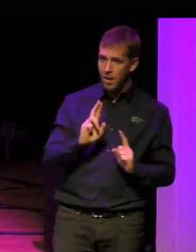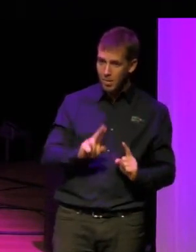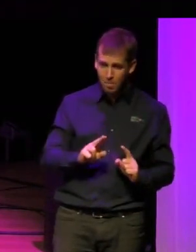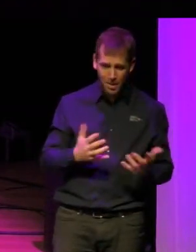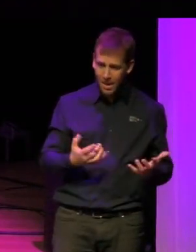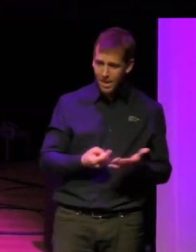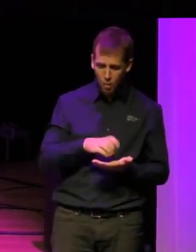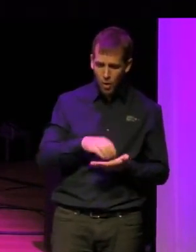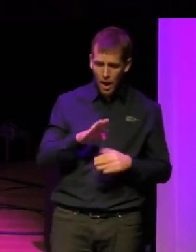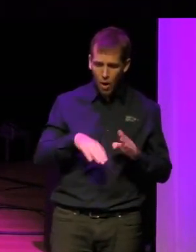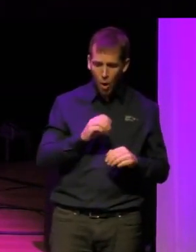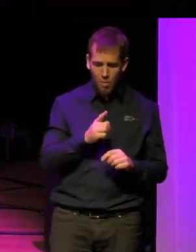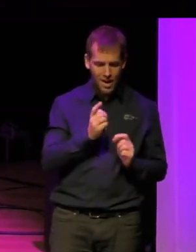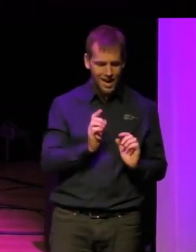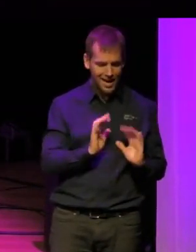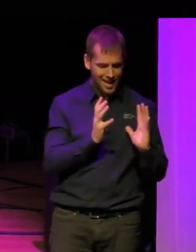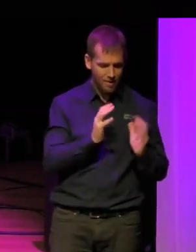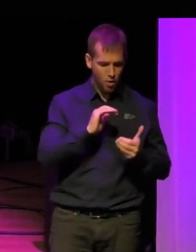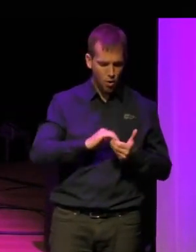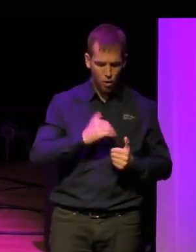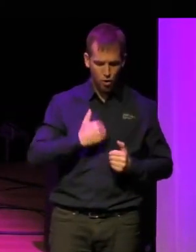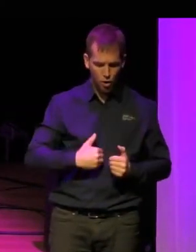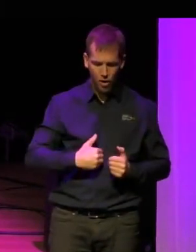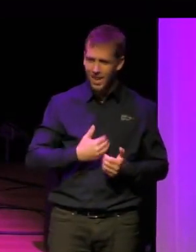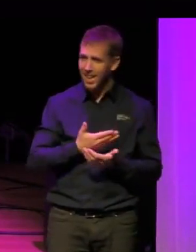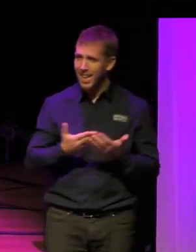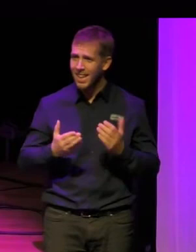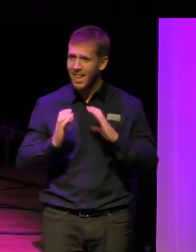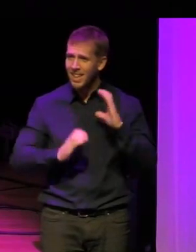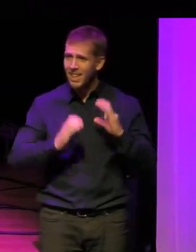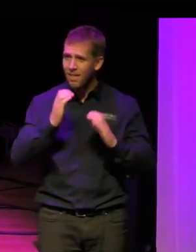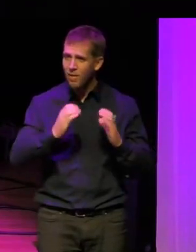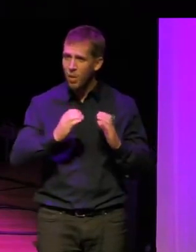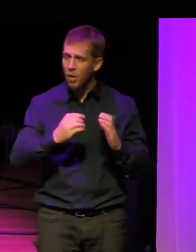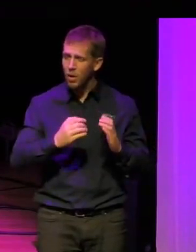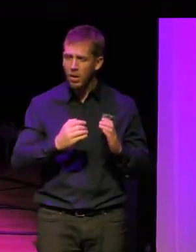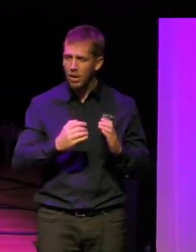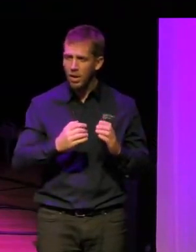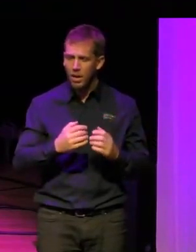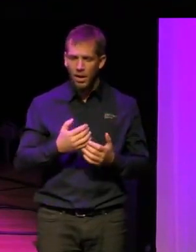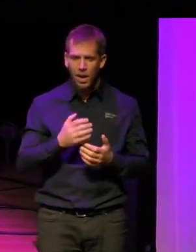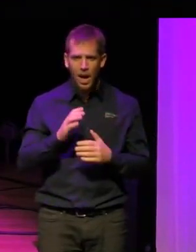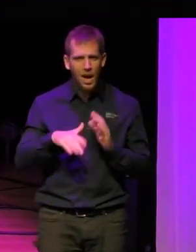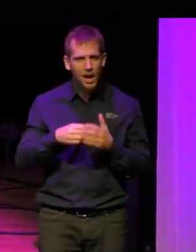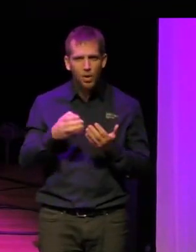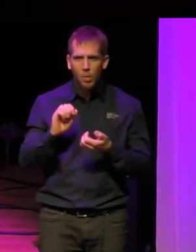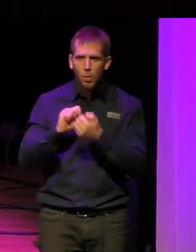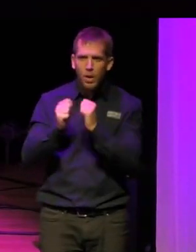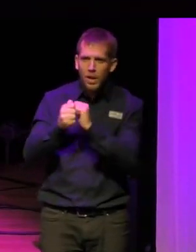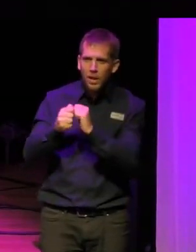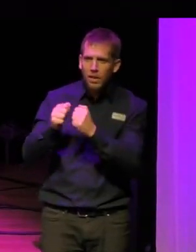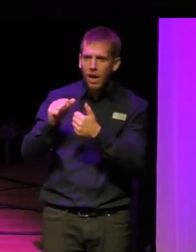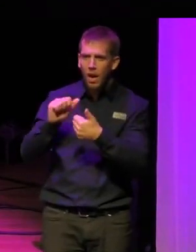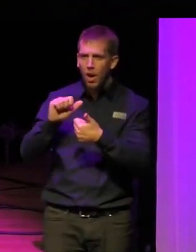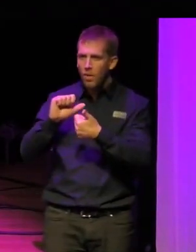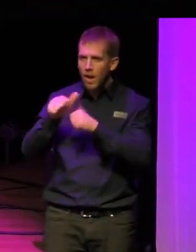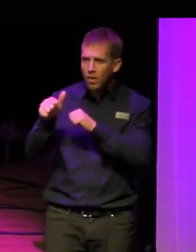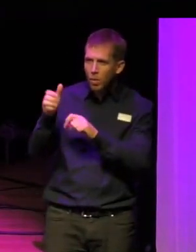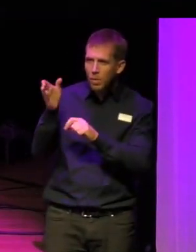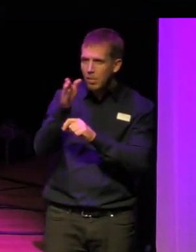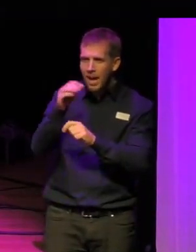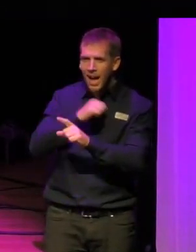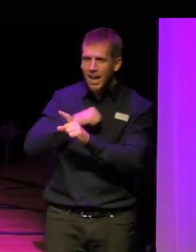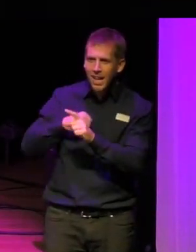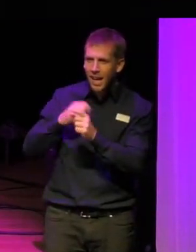och döden och inte siffran. Det handlar inte om politiska överenskommelser mellan